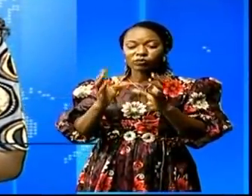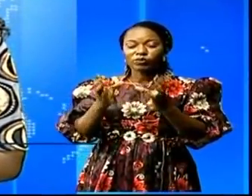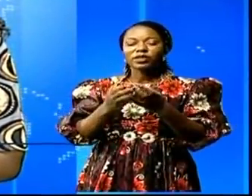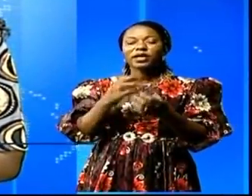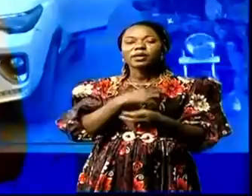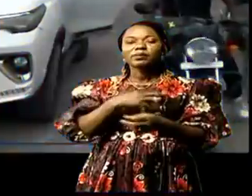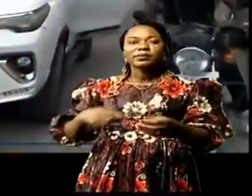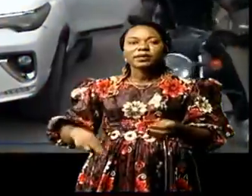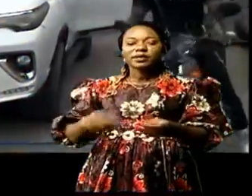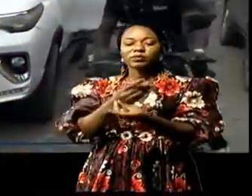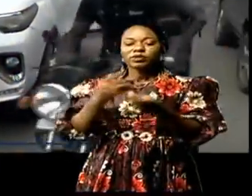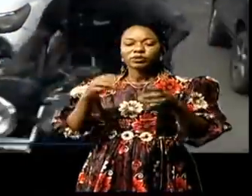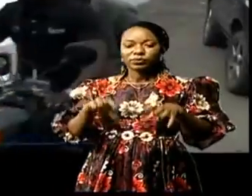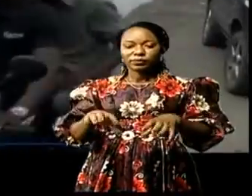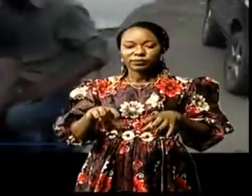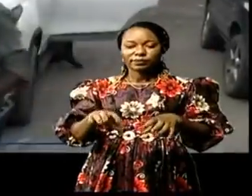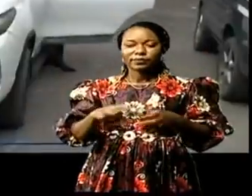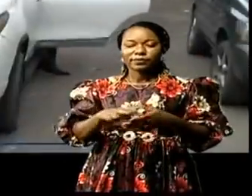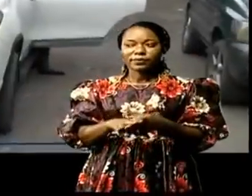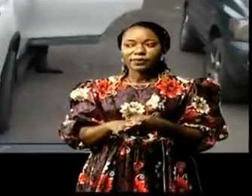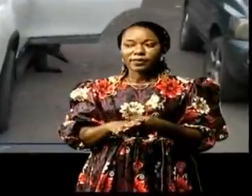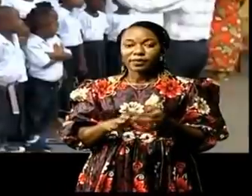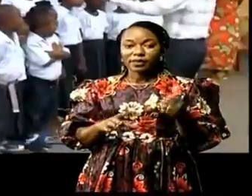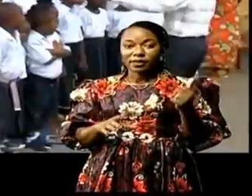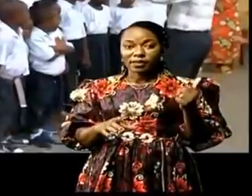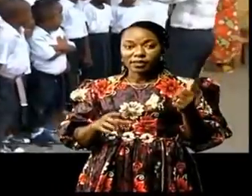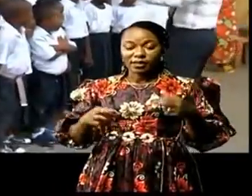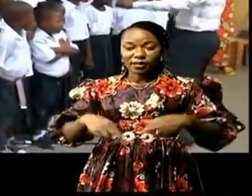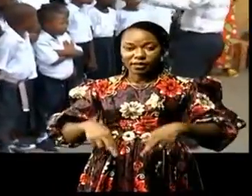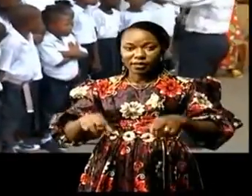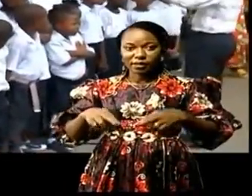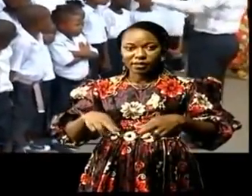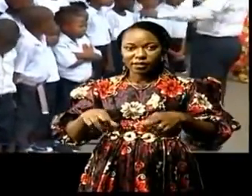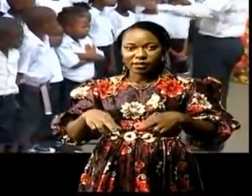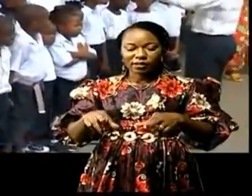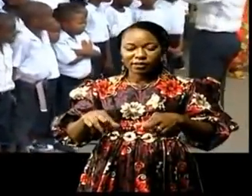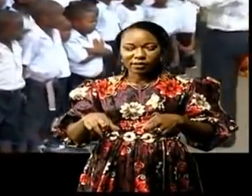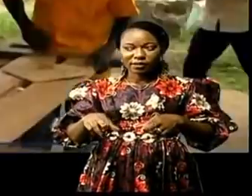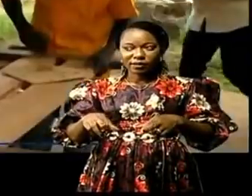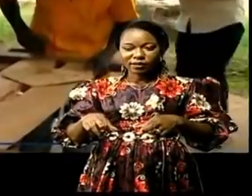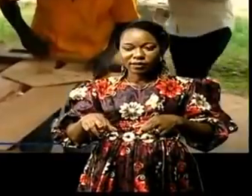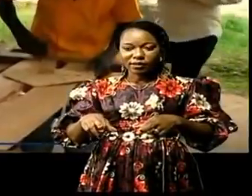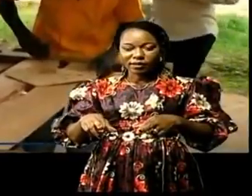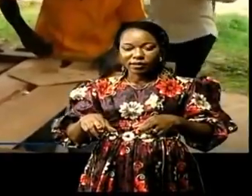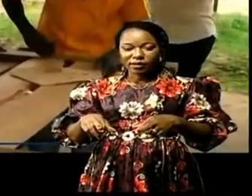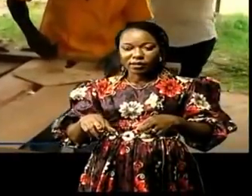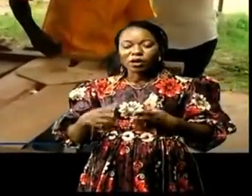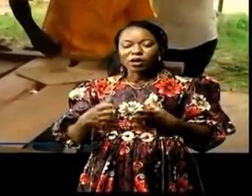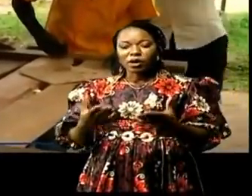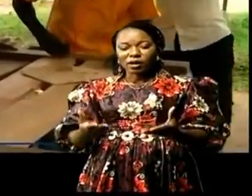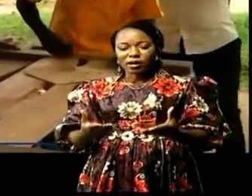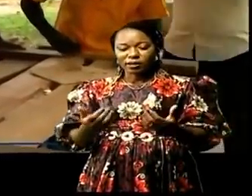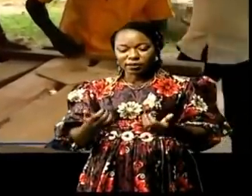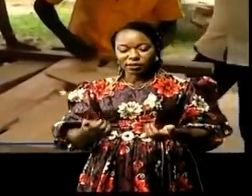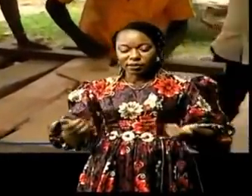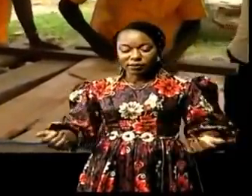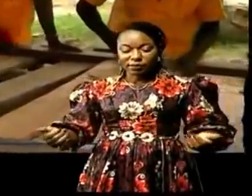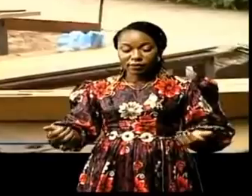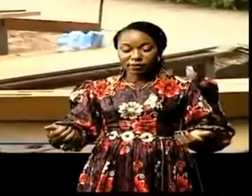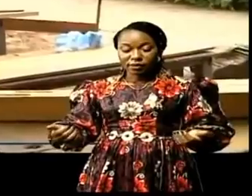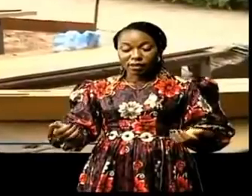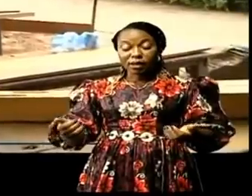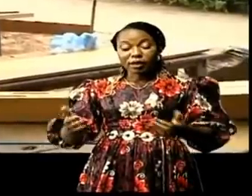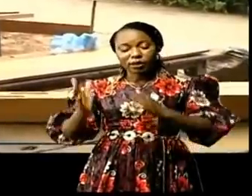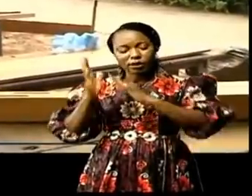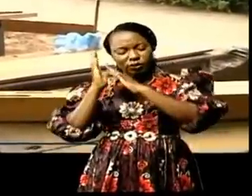Congo. Ils étaient dans la rue il y a quelques temps, hébergés dans les centres de rééducation. Les enfants en situation de rue ont